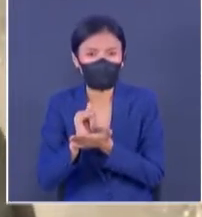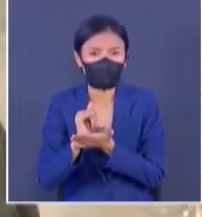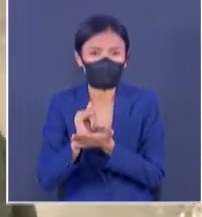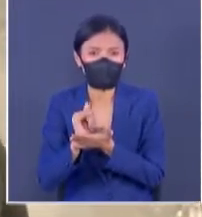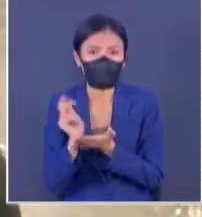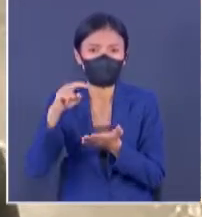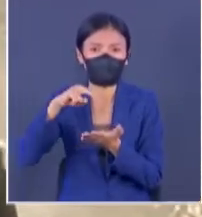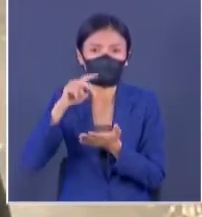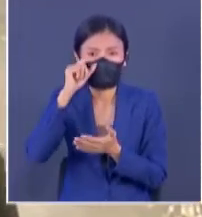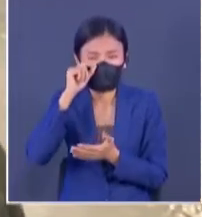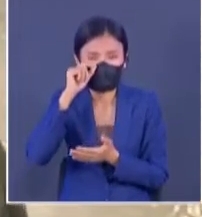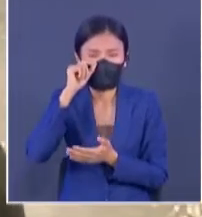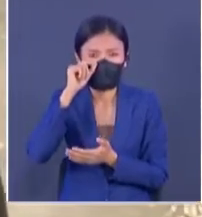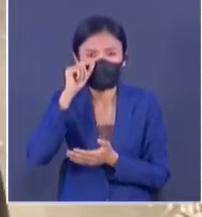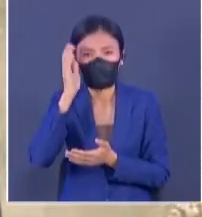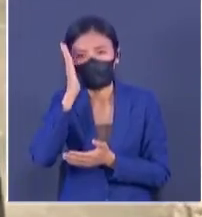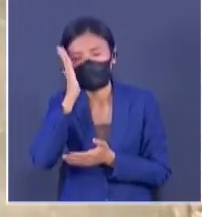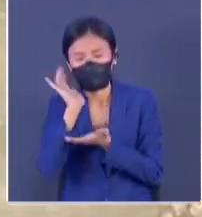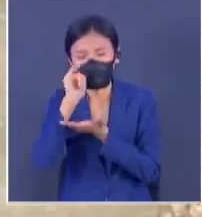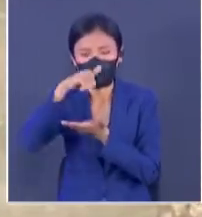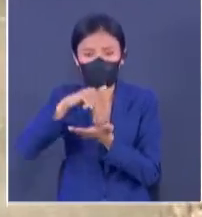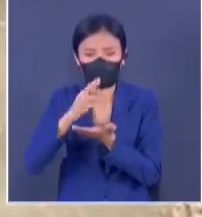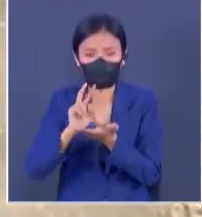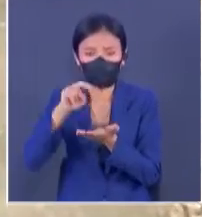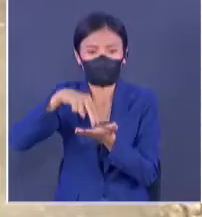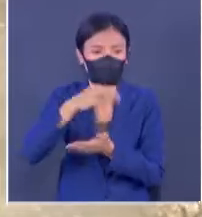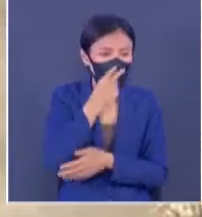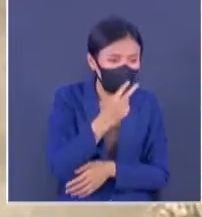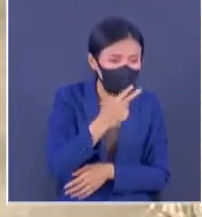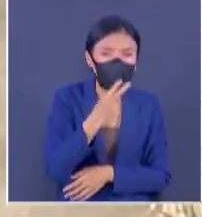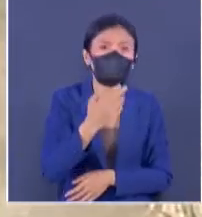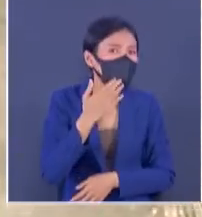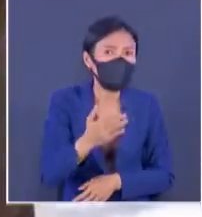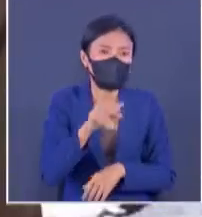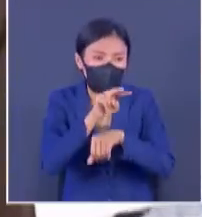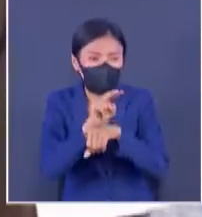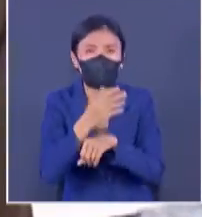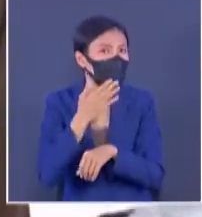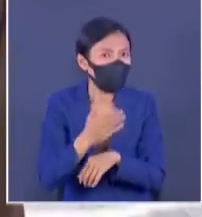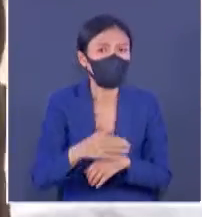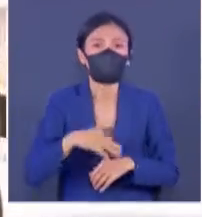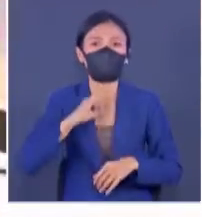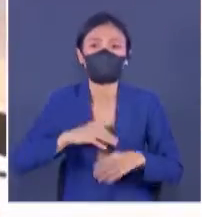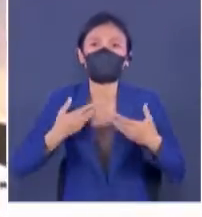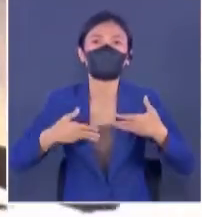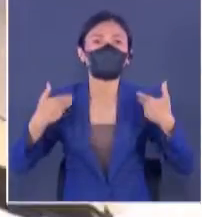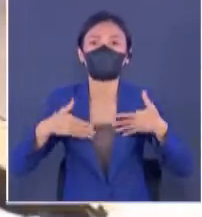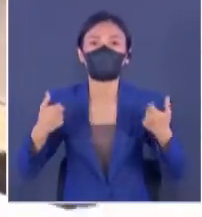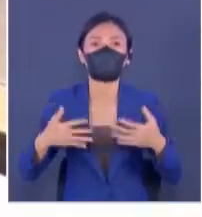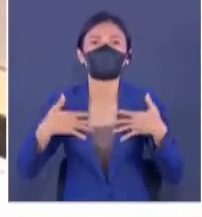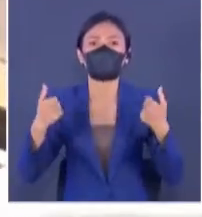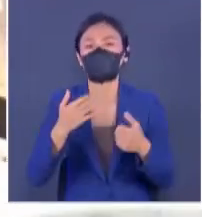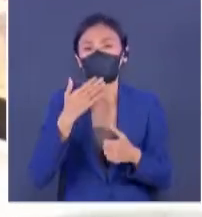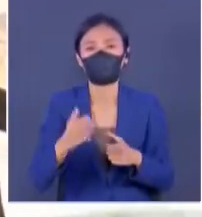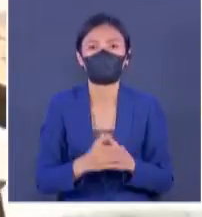ณคืนก็พยายามดูแกเรื่อยอะไรแกเรื่อยก ็นี่ค่ะหลังจากที่ไม่ได้เจอการพัด